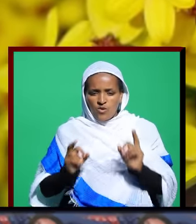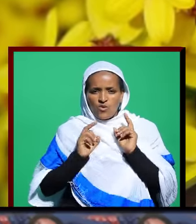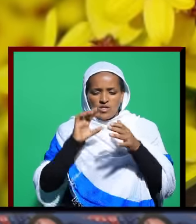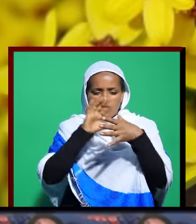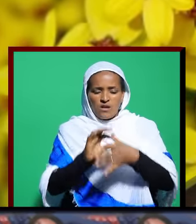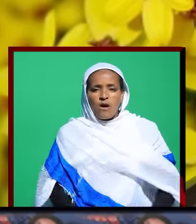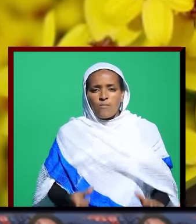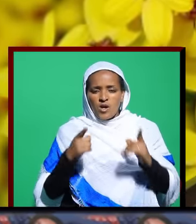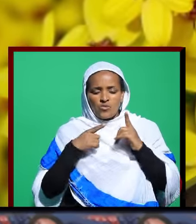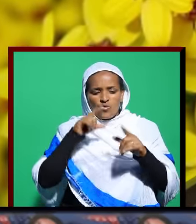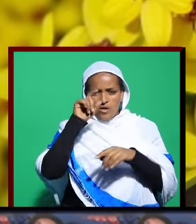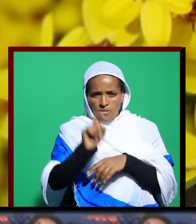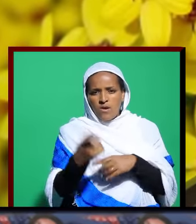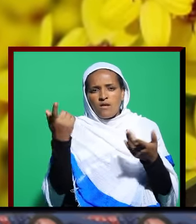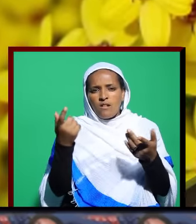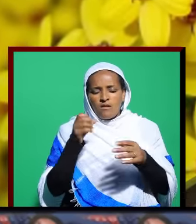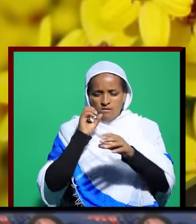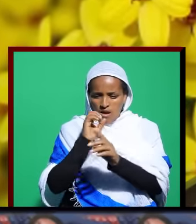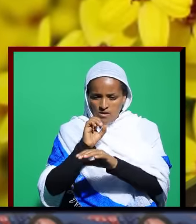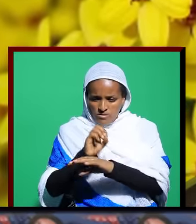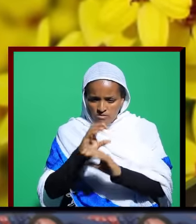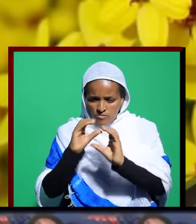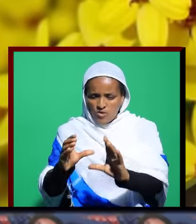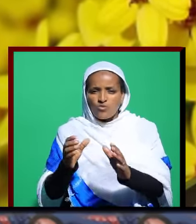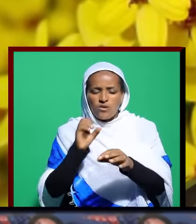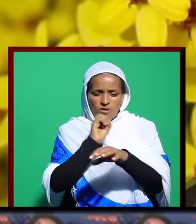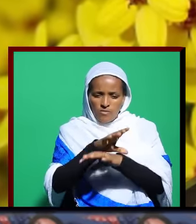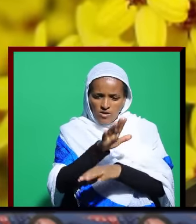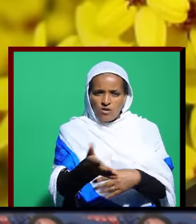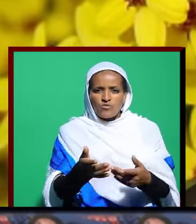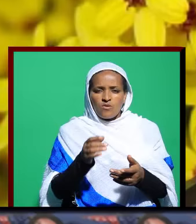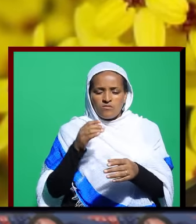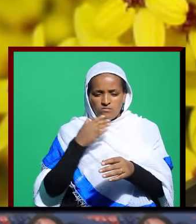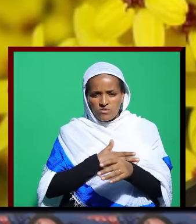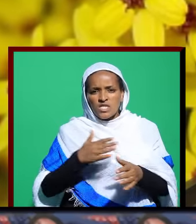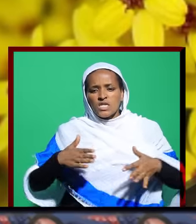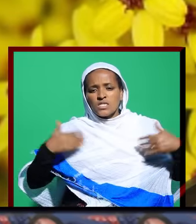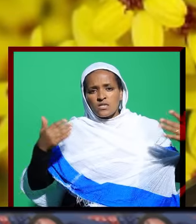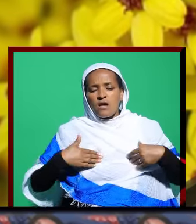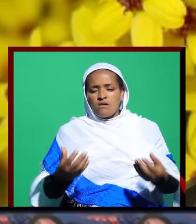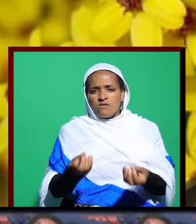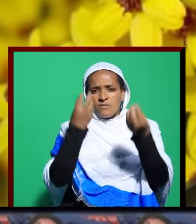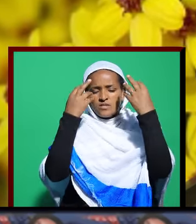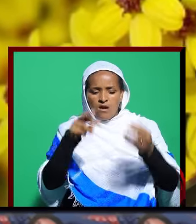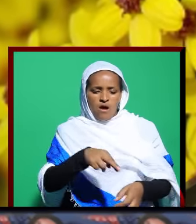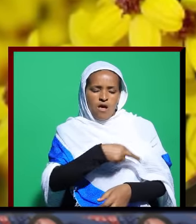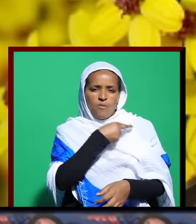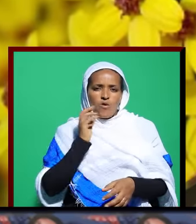መኖር ይገባኛል። ያስተምራቸዋል፣ ይመክራቸዋል፣ ይናዝዛቸዋል። ደስታችሁ